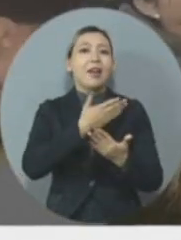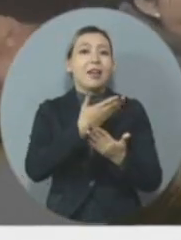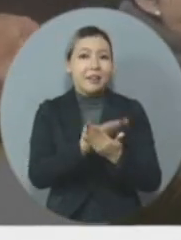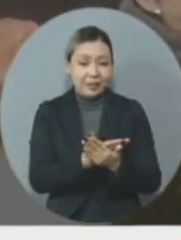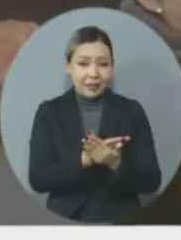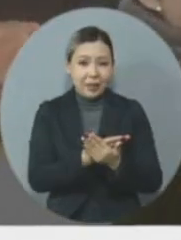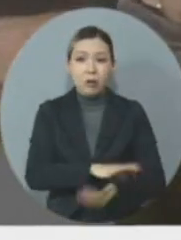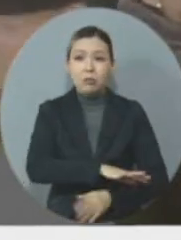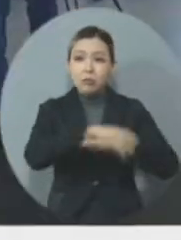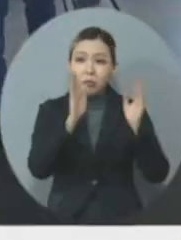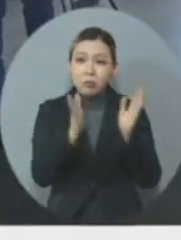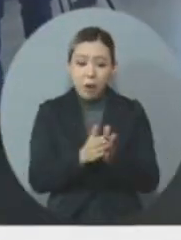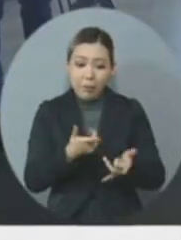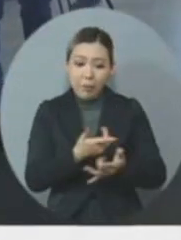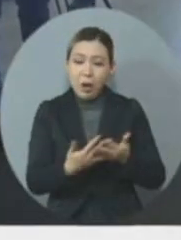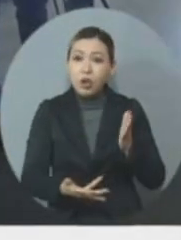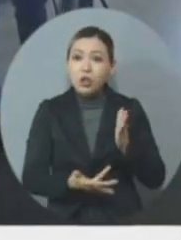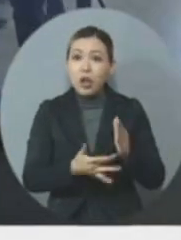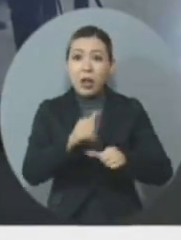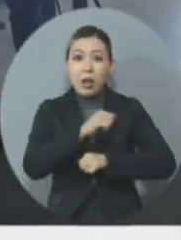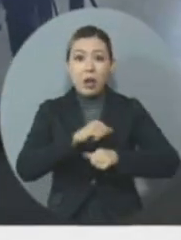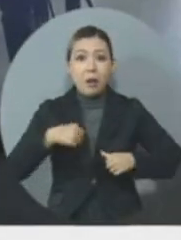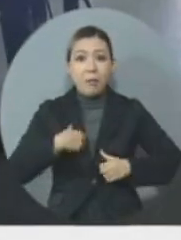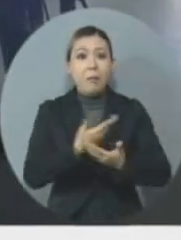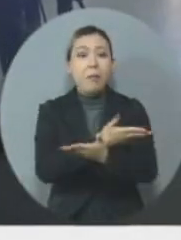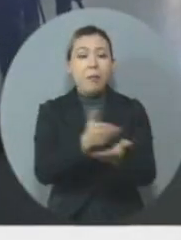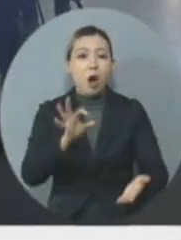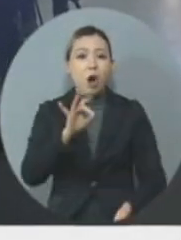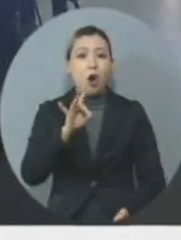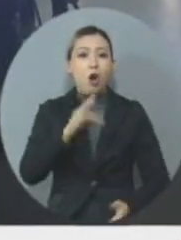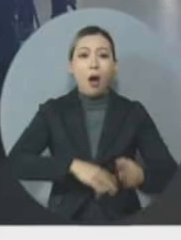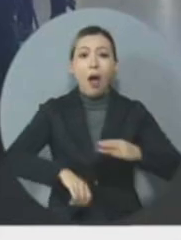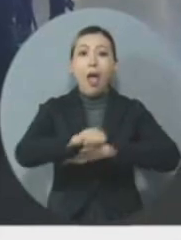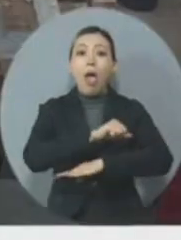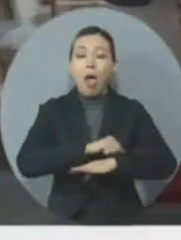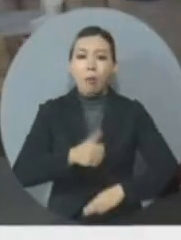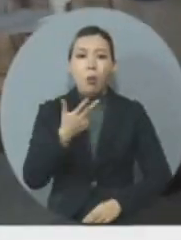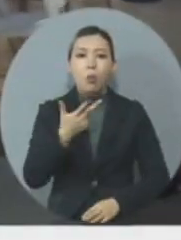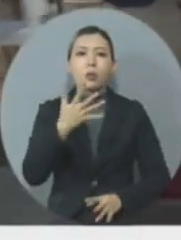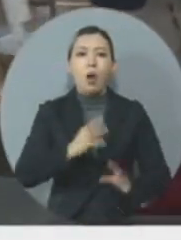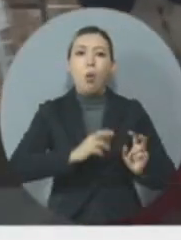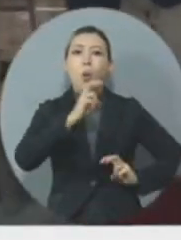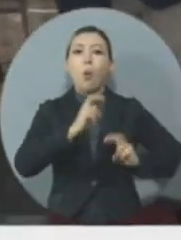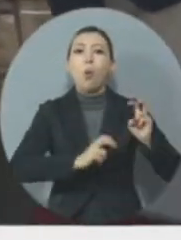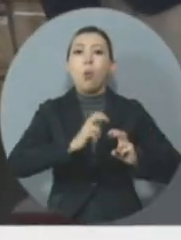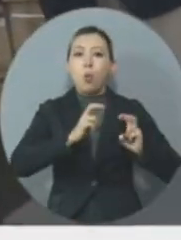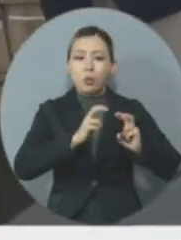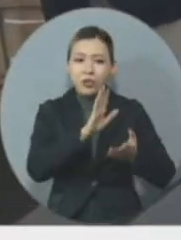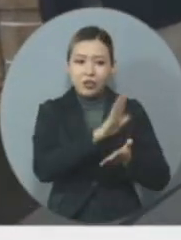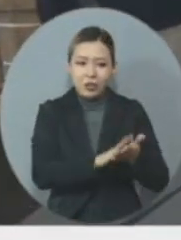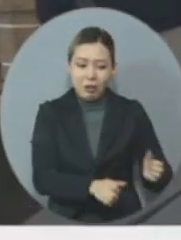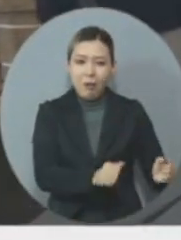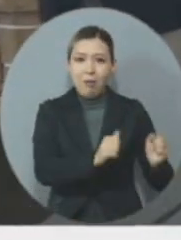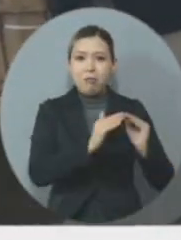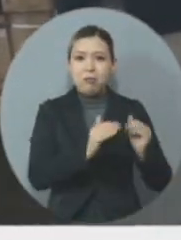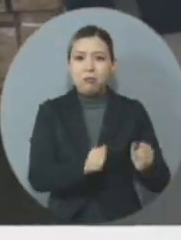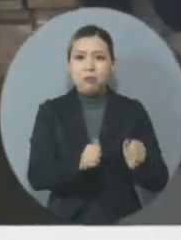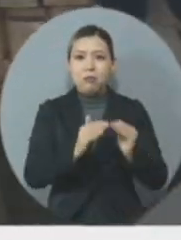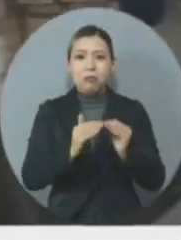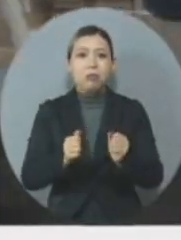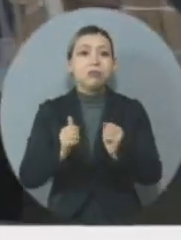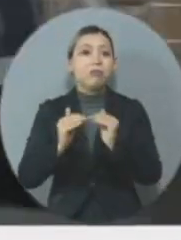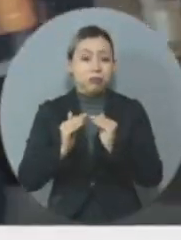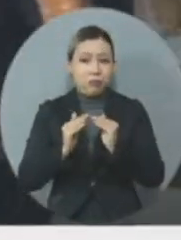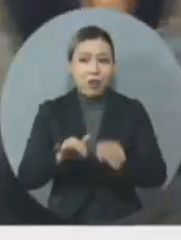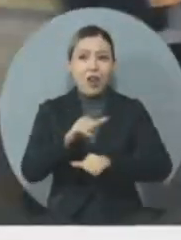Эдгээр тоног төхөөрөмжөөр иргэдийг хангахнаар Орхон аймагт 350 орчим үйлдвэрлэгч ажиллахыг нэгж байгуулах шинээр бий болж байгаа юм. Иргэдтэй